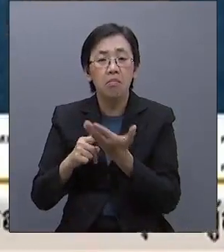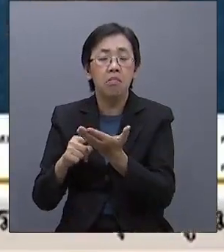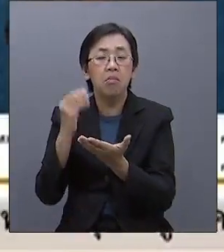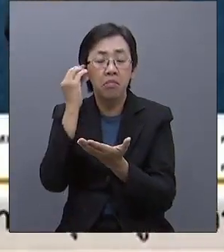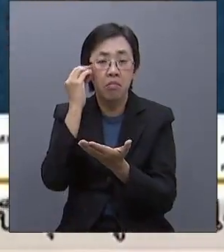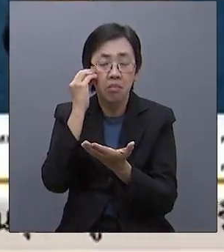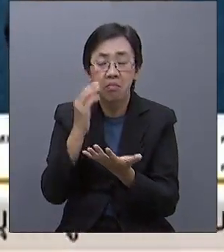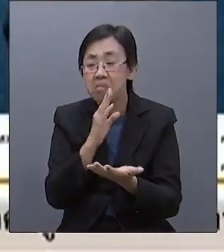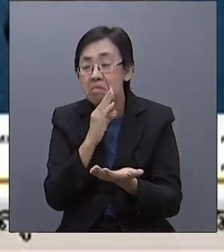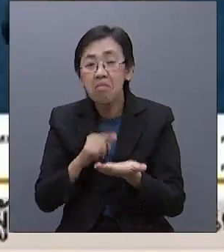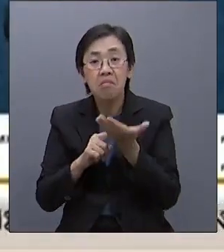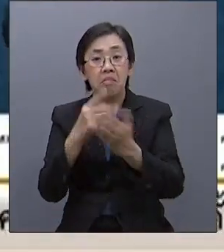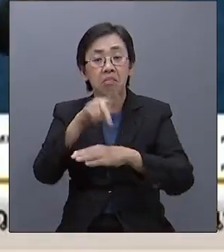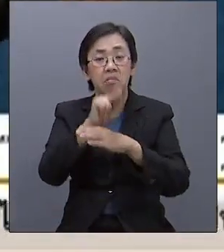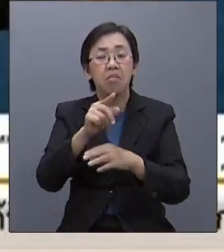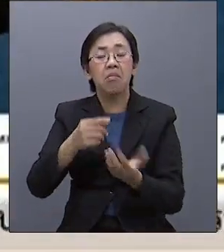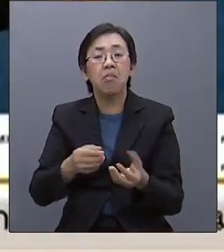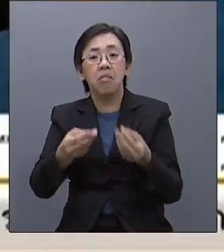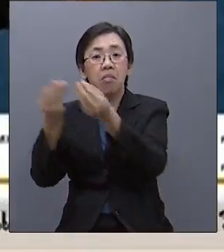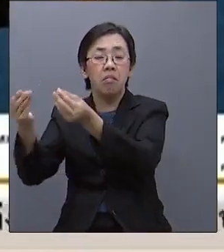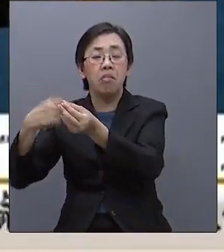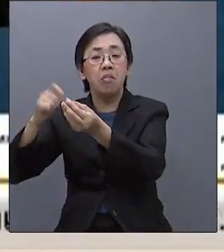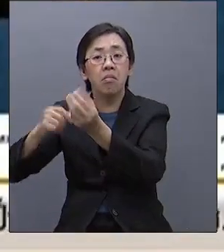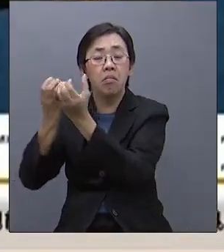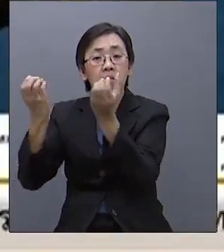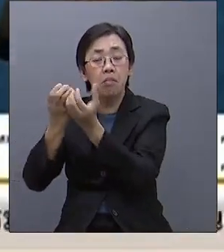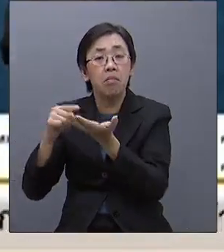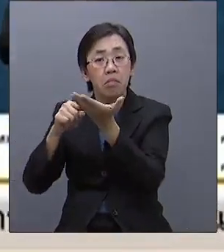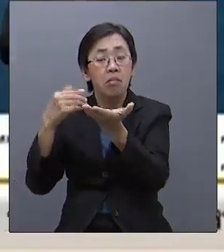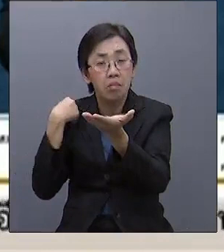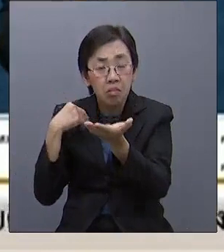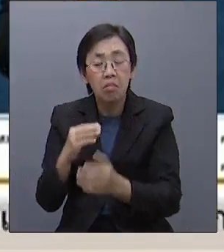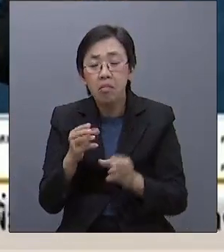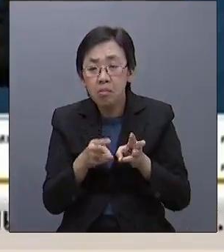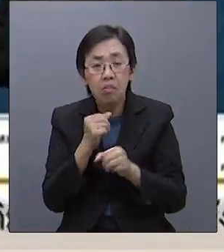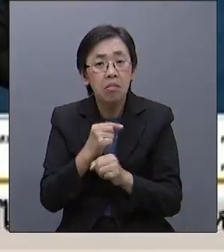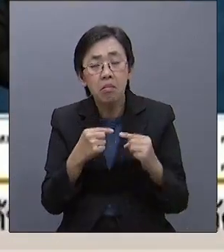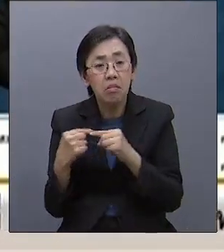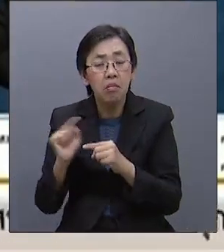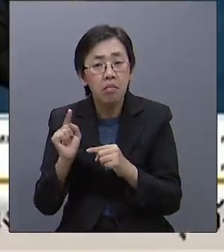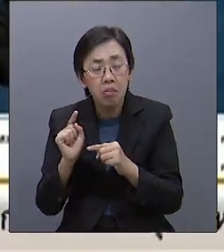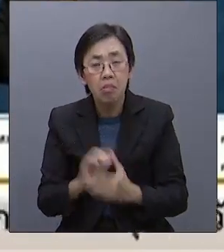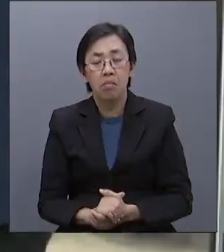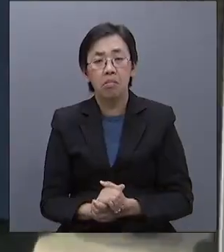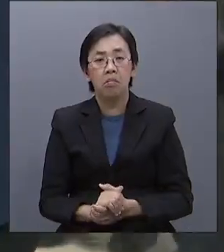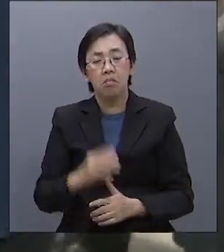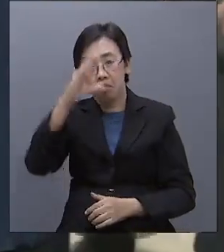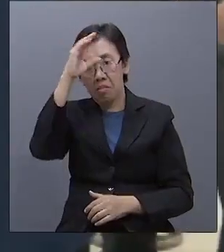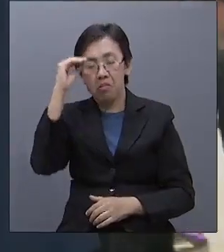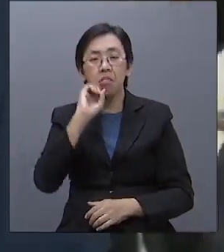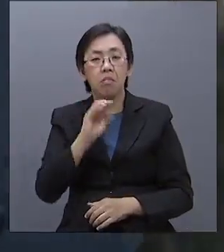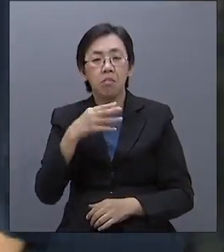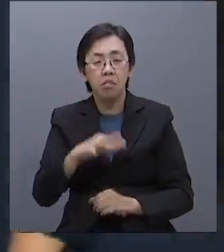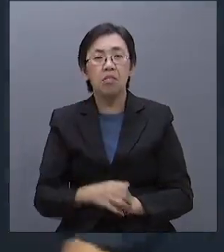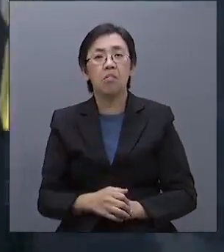ายื่นคำร้องให้ประธานส่งศาลรัฐธรรมนูญตีความหรือไม่แล้วจะดำเนินการอย่างไรต่อไปหลังจากก่อนหน้านี้คุณชวนก็ออกมาบอกเองนะ